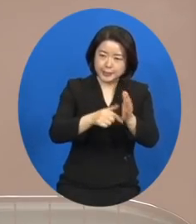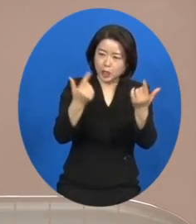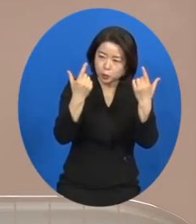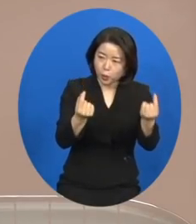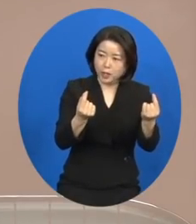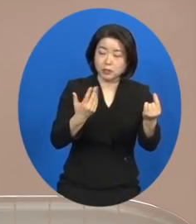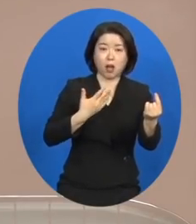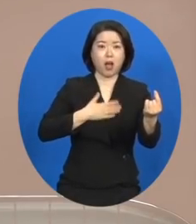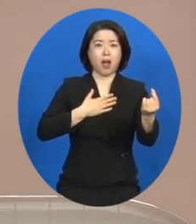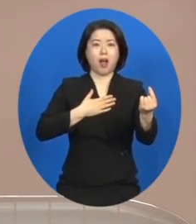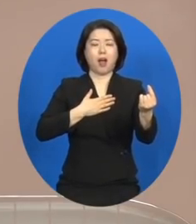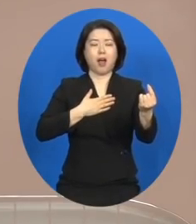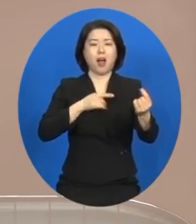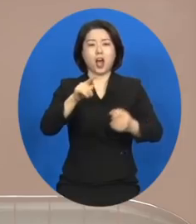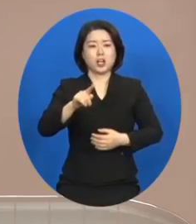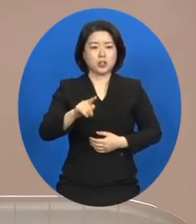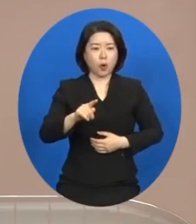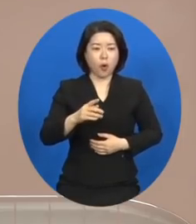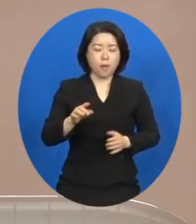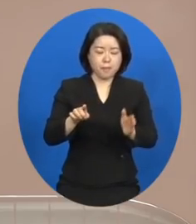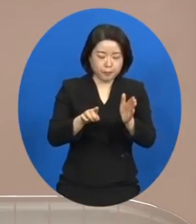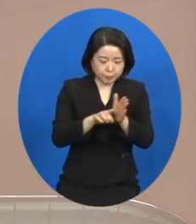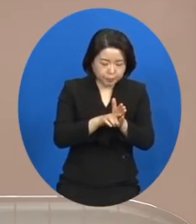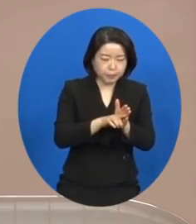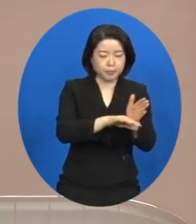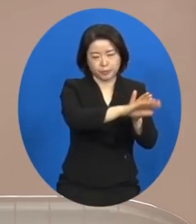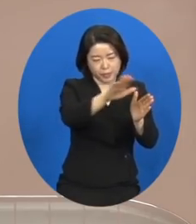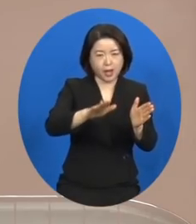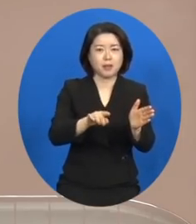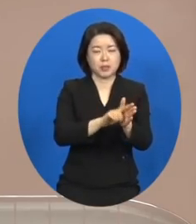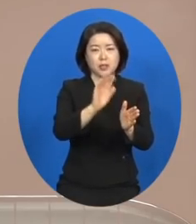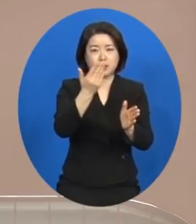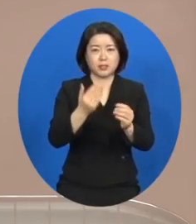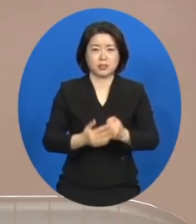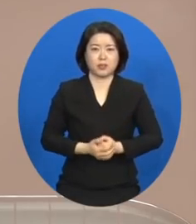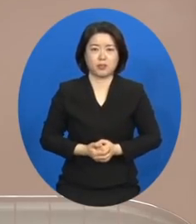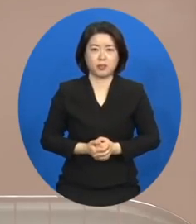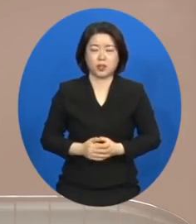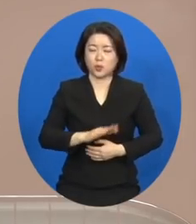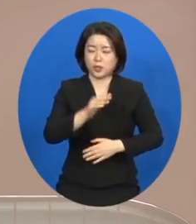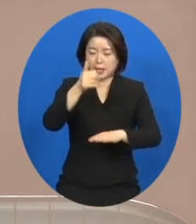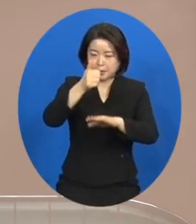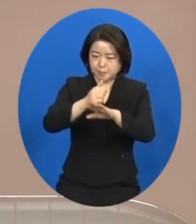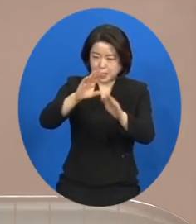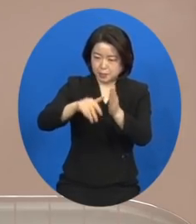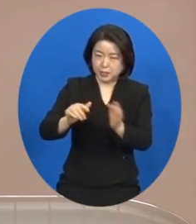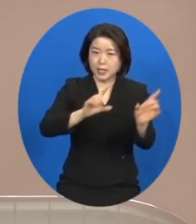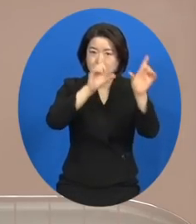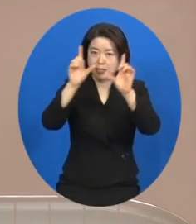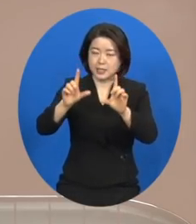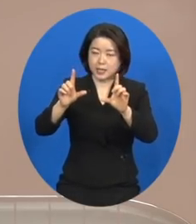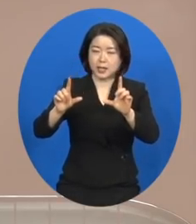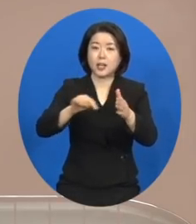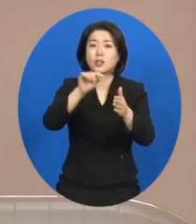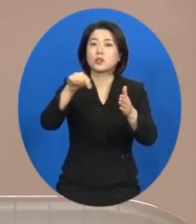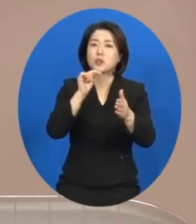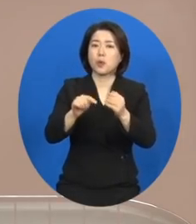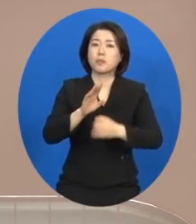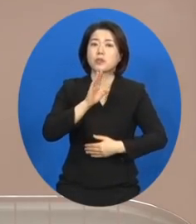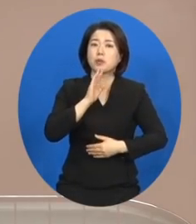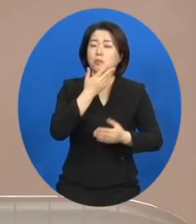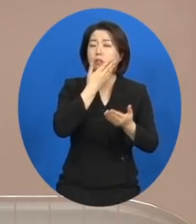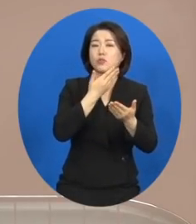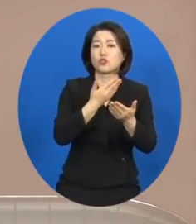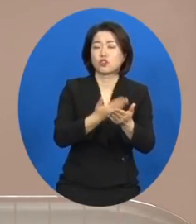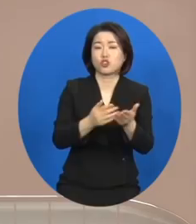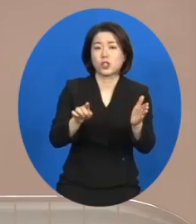함께 예수를 믿게 되었다는 거예요. 여러분, 우리가 마지막 때를 살아가는 이 삶 속에서 참 중요한 믿음 중에